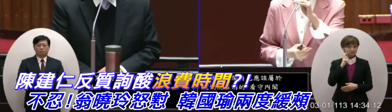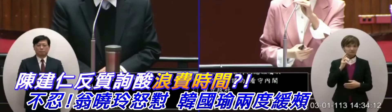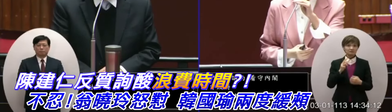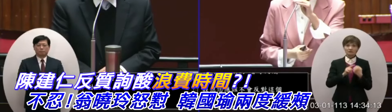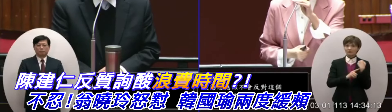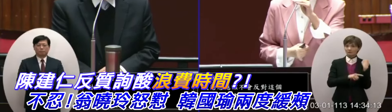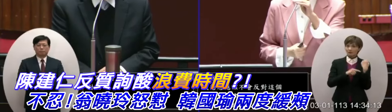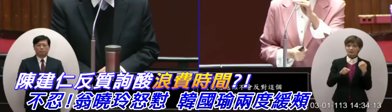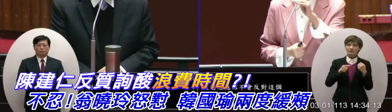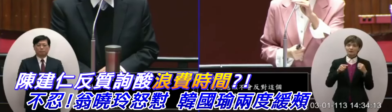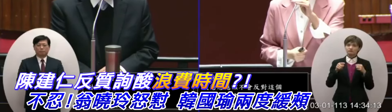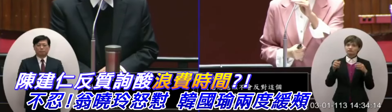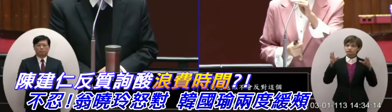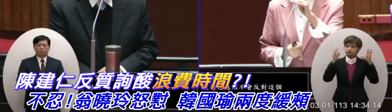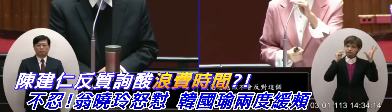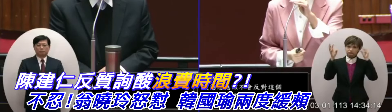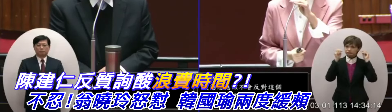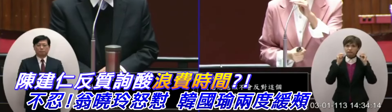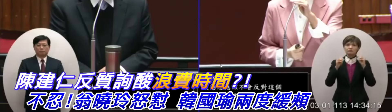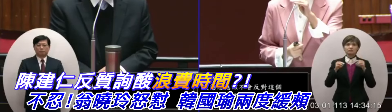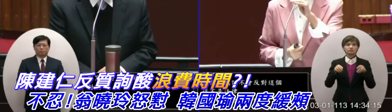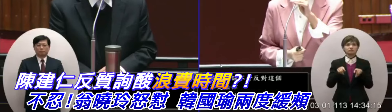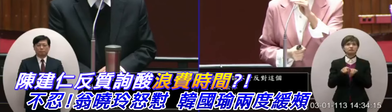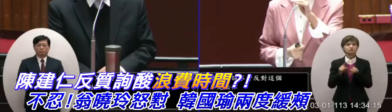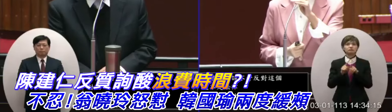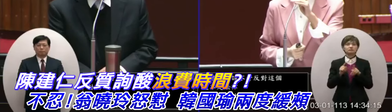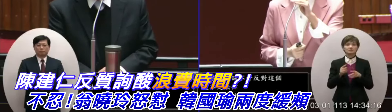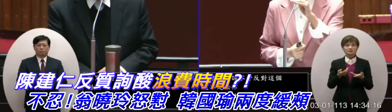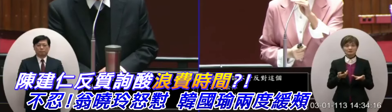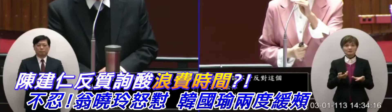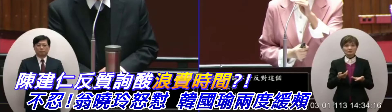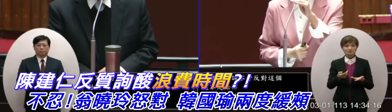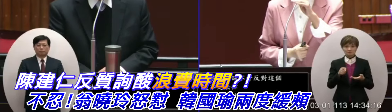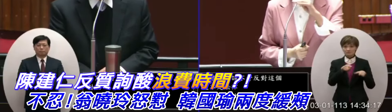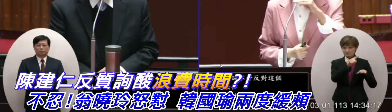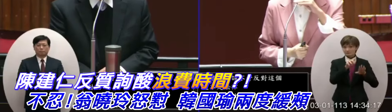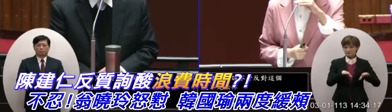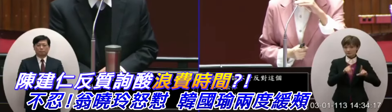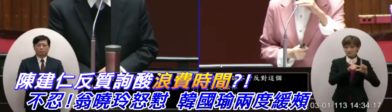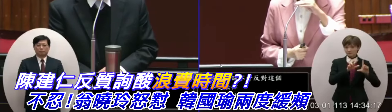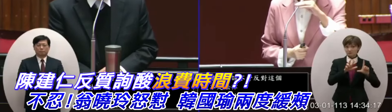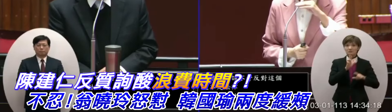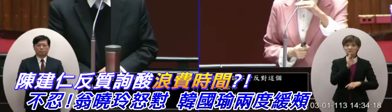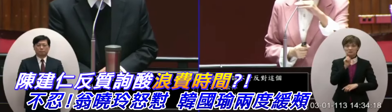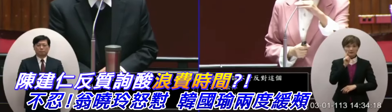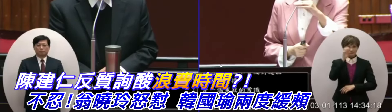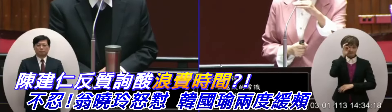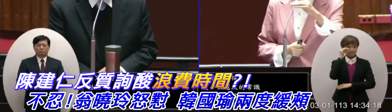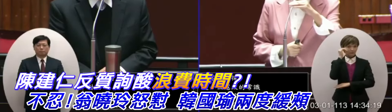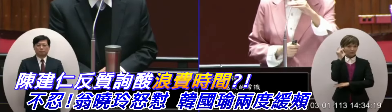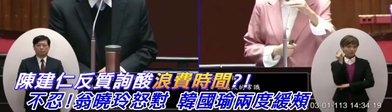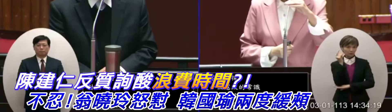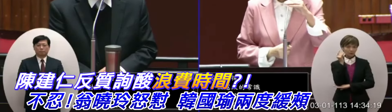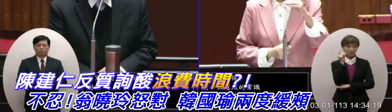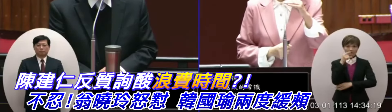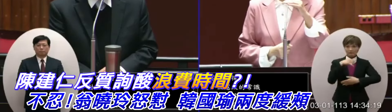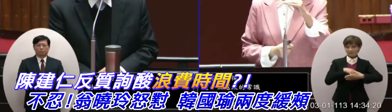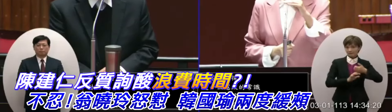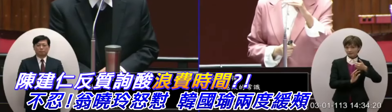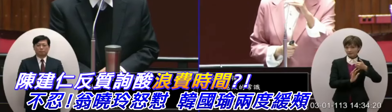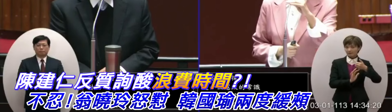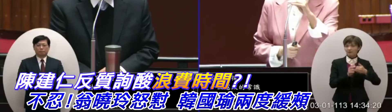政的尝试。您现在的角色就是看守政府，看守内阁，而看守内